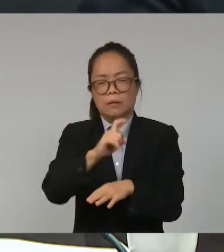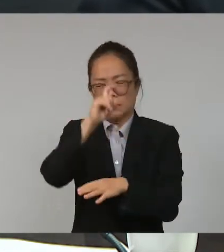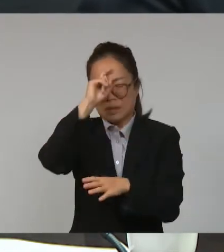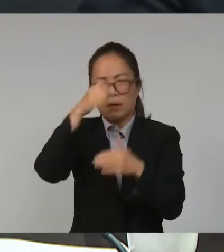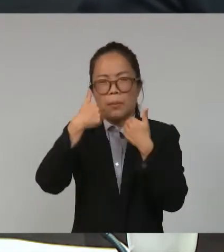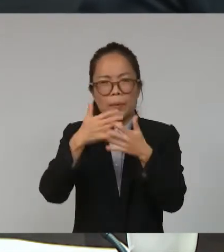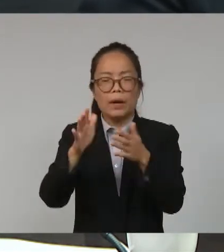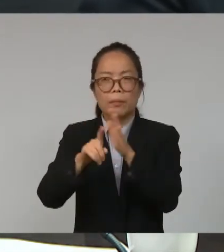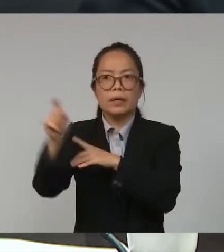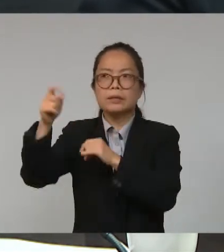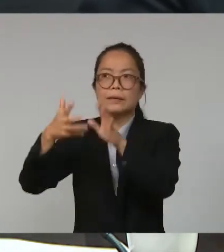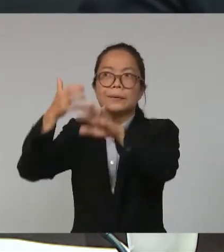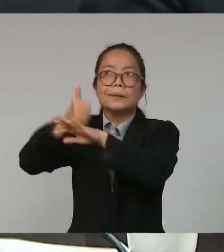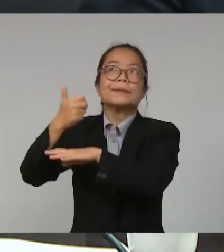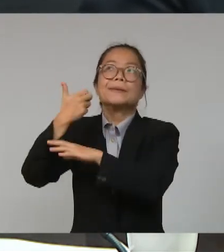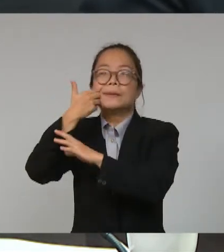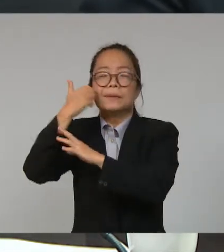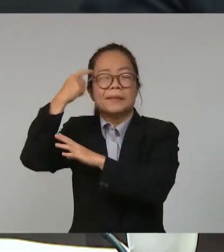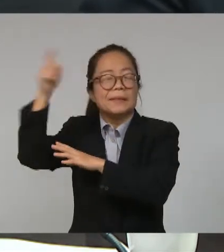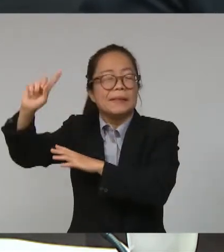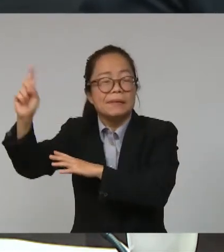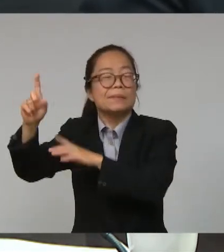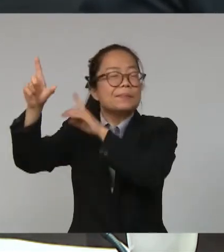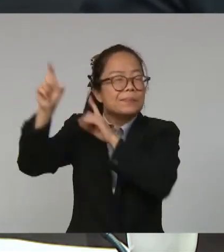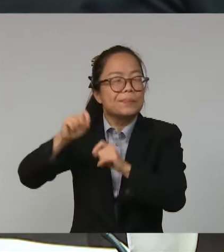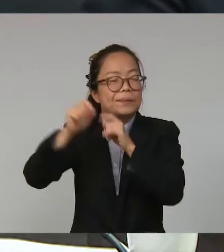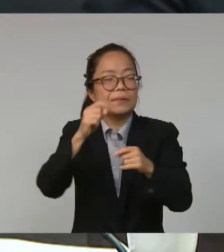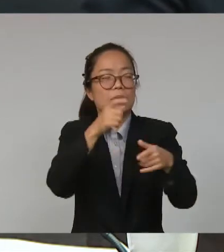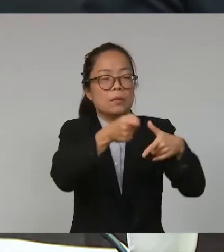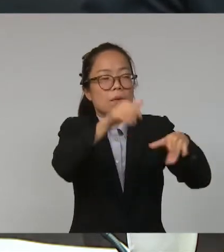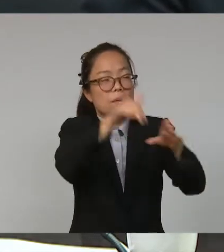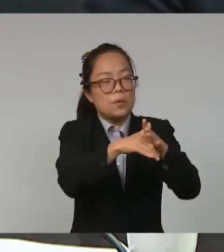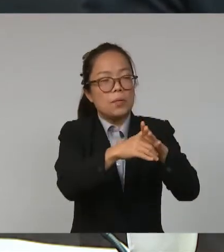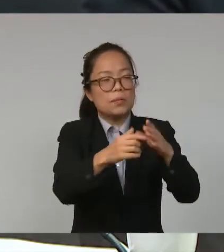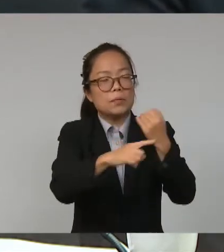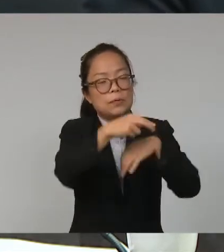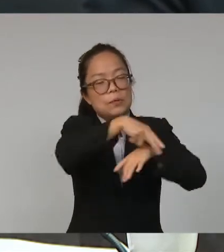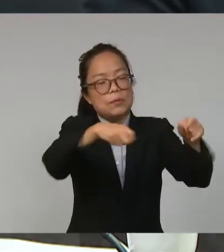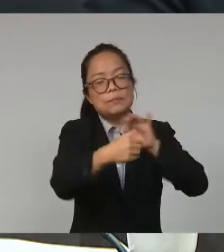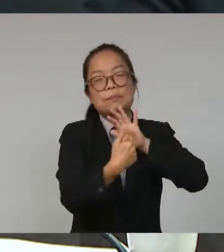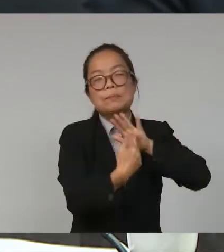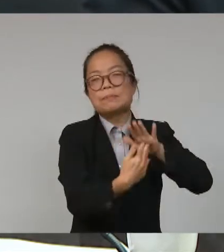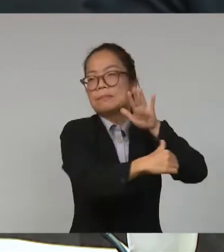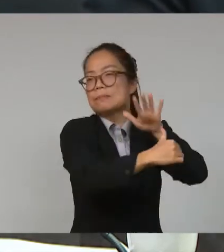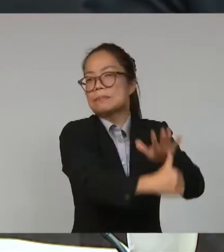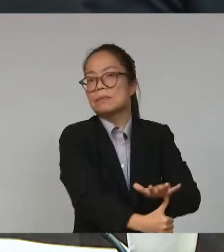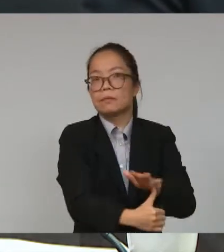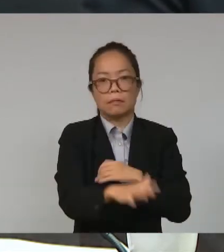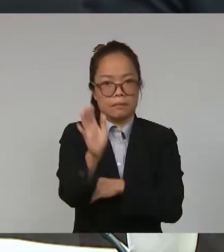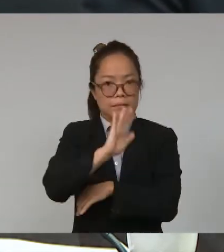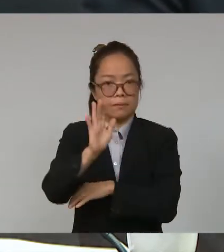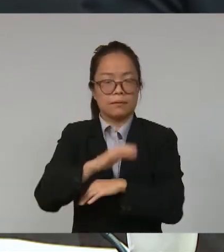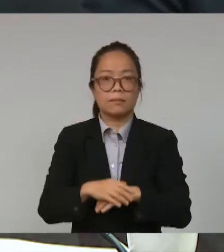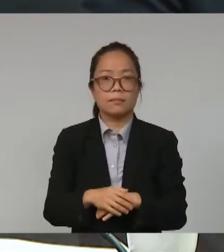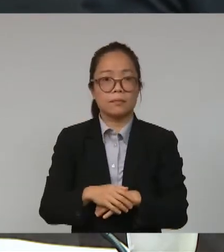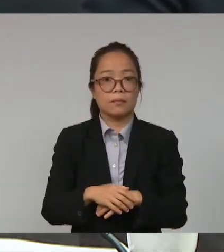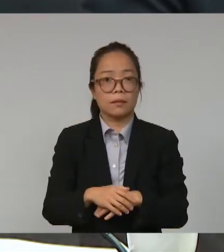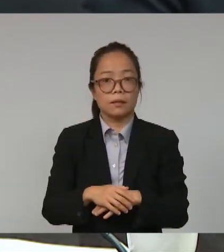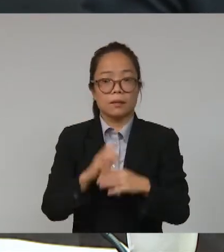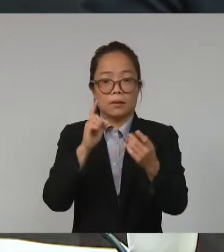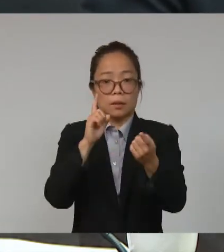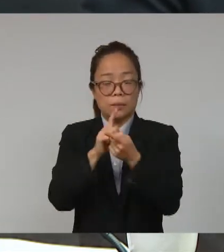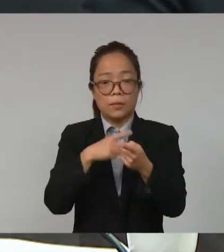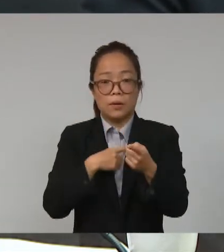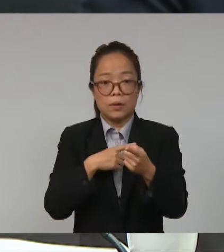成为所谓执政者意志打压公投的一个所谓的先锋。欲挡公